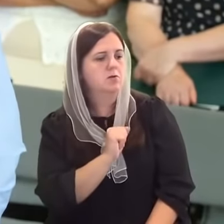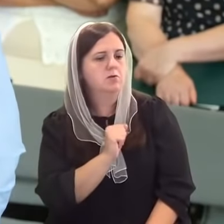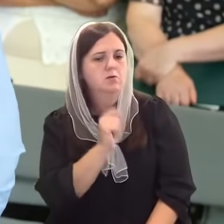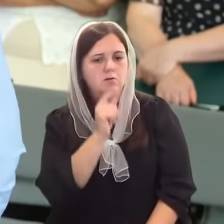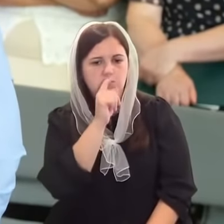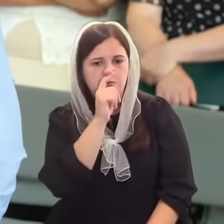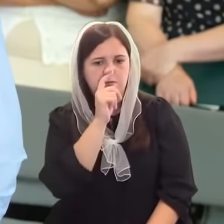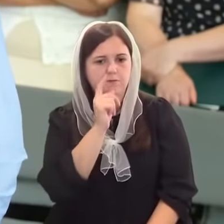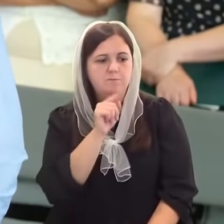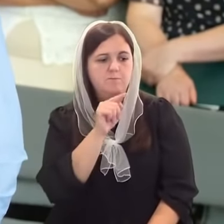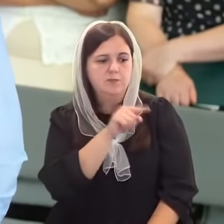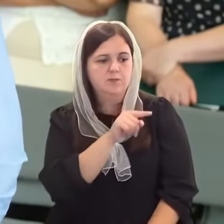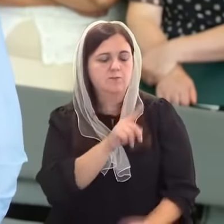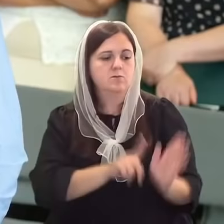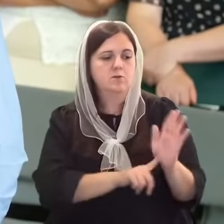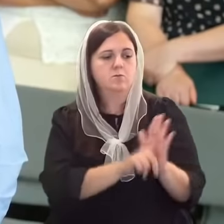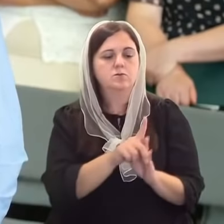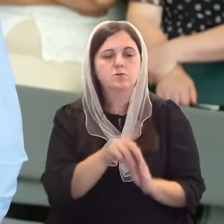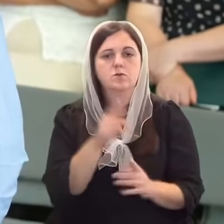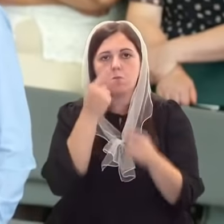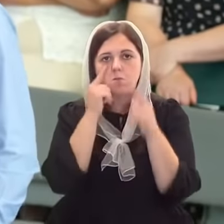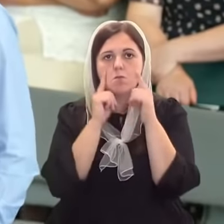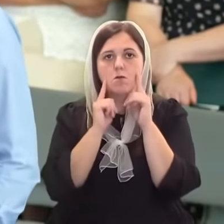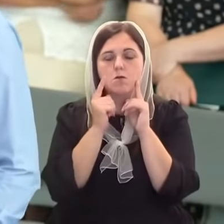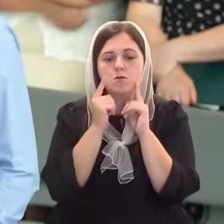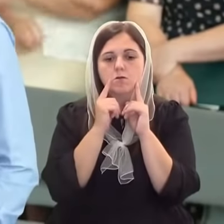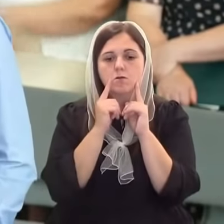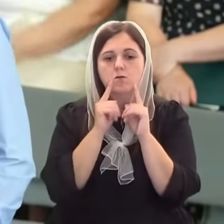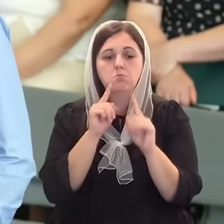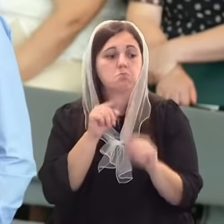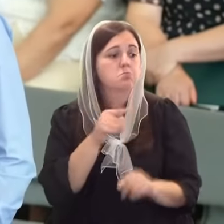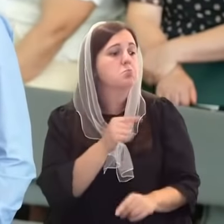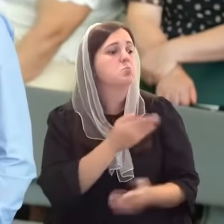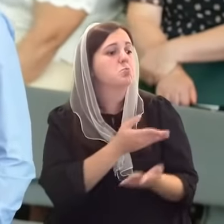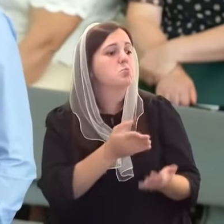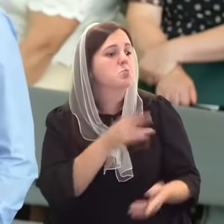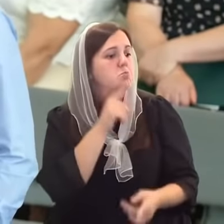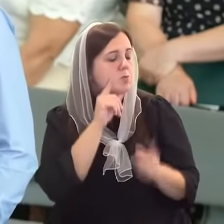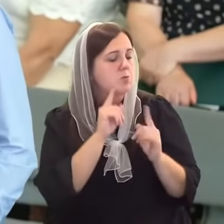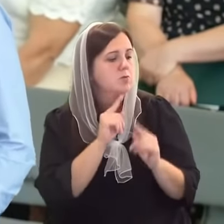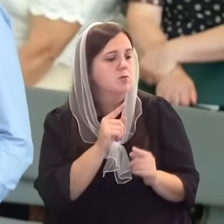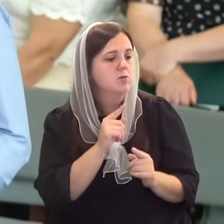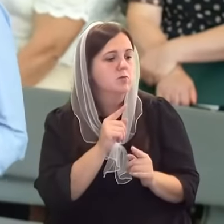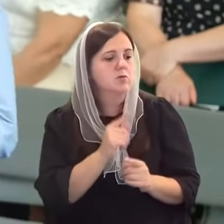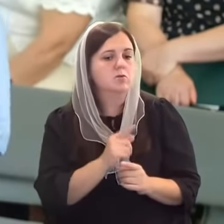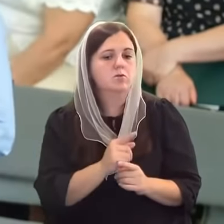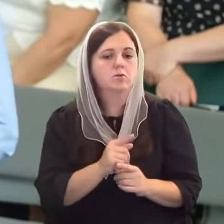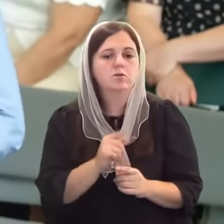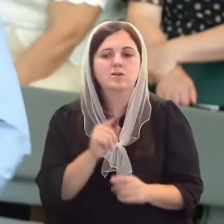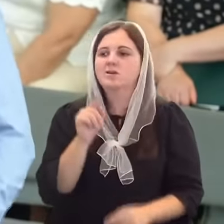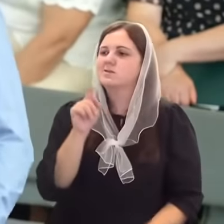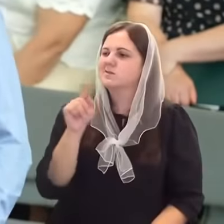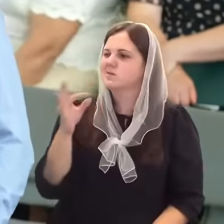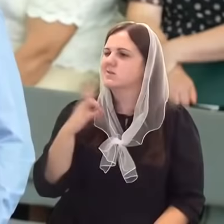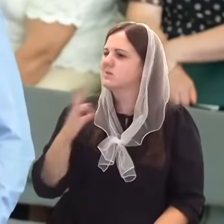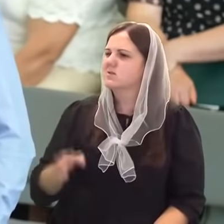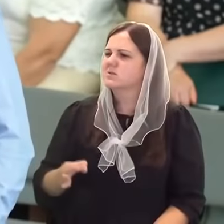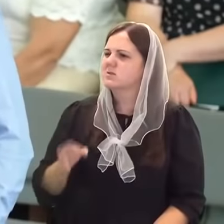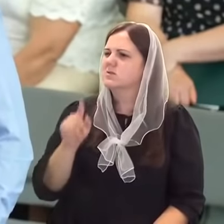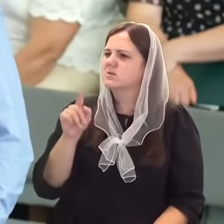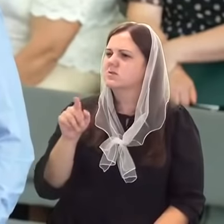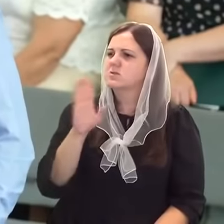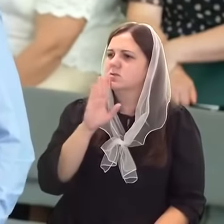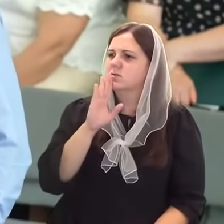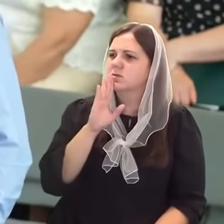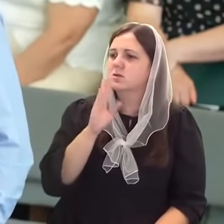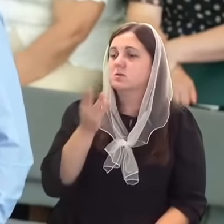она начала плакать. Я говорю: почему вы плачете? Она говорит: ты не сын этой женщины? Я говорю: да,